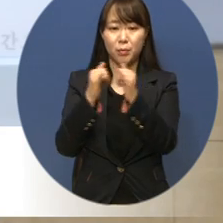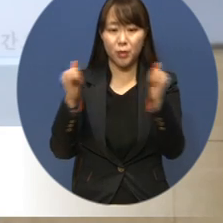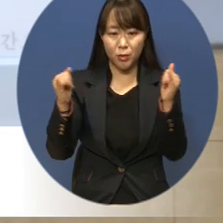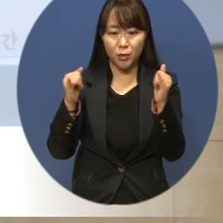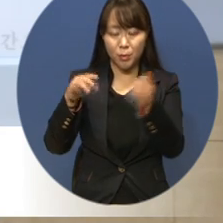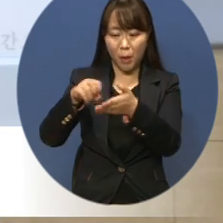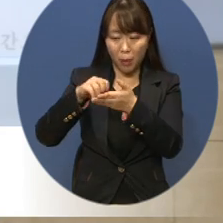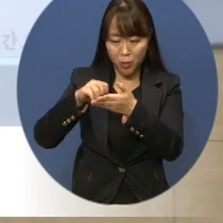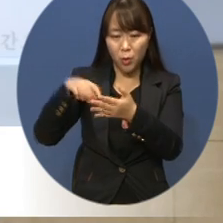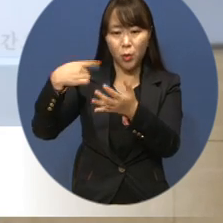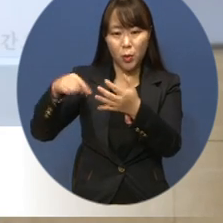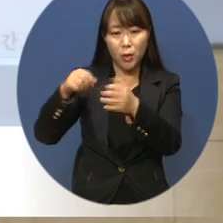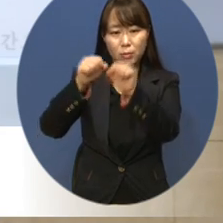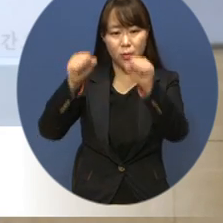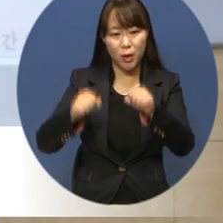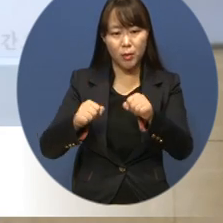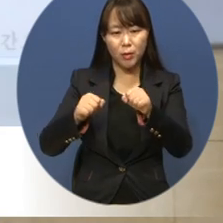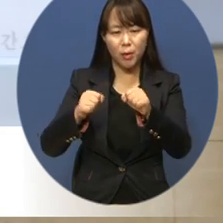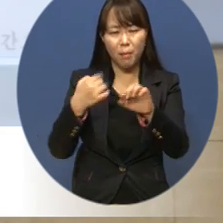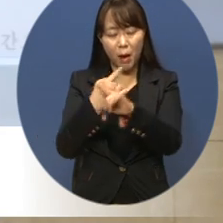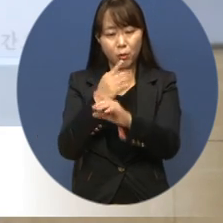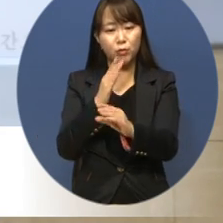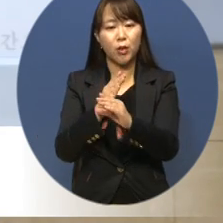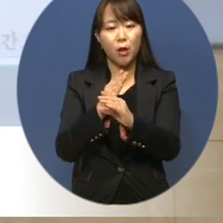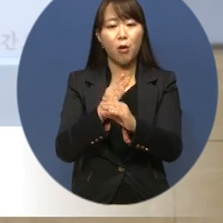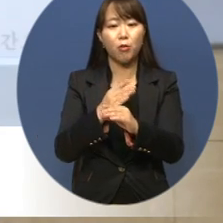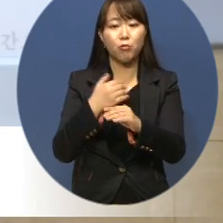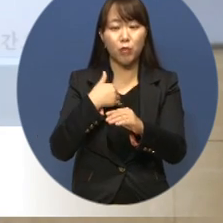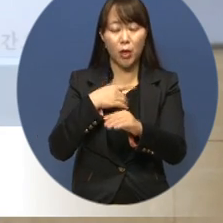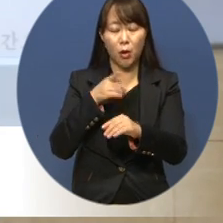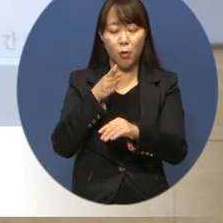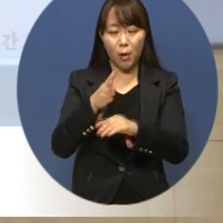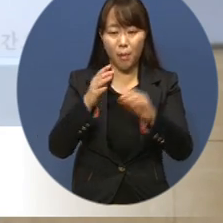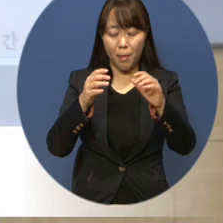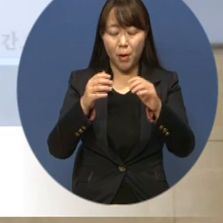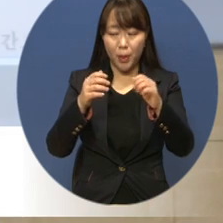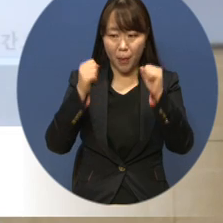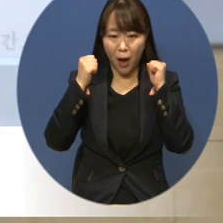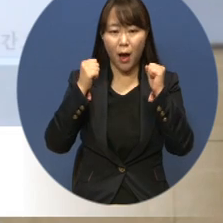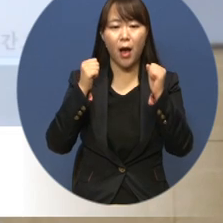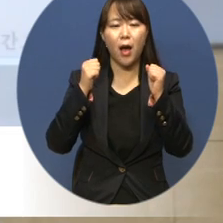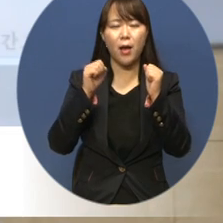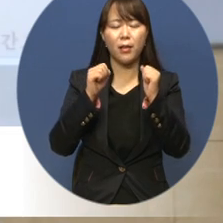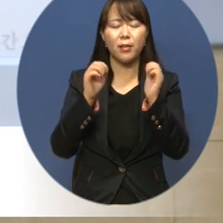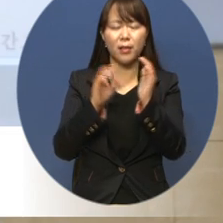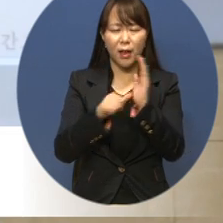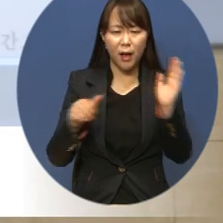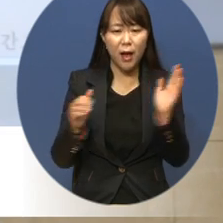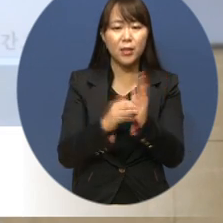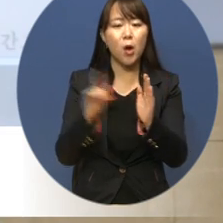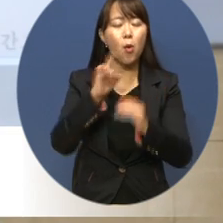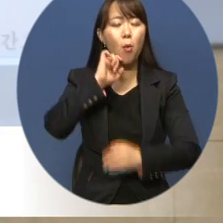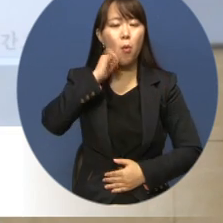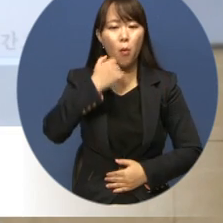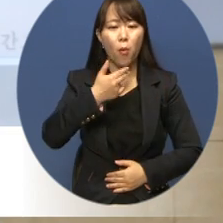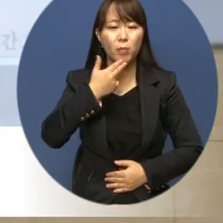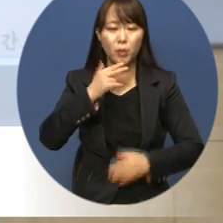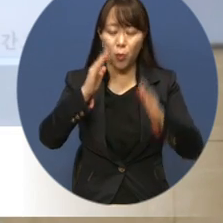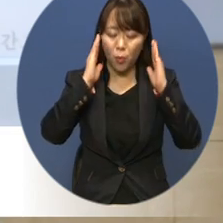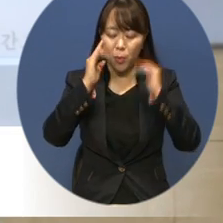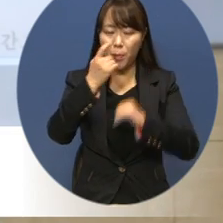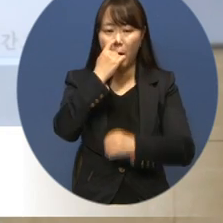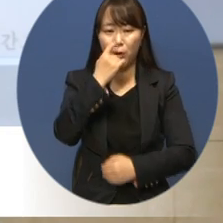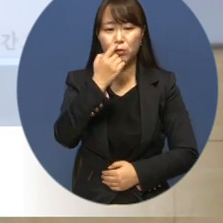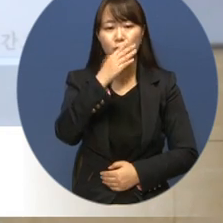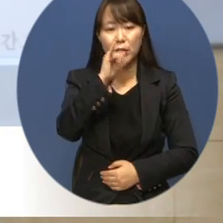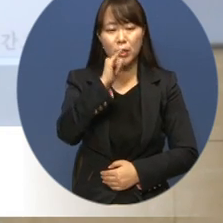교육 시스템들을 혁신하고 있습니다. 만학도들이 저희 간호과를 들어와서 졸업할 때까지 큰 어려움 없이 공부하고 배울